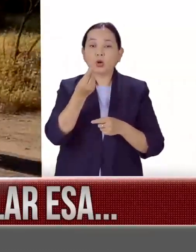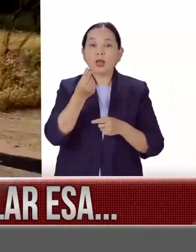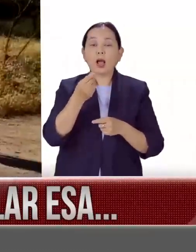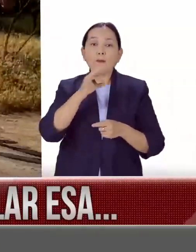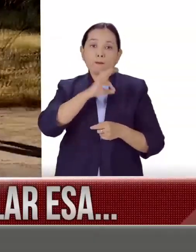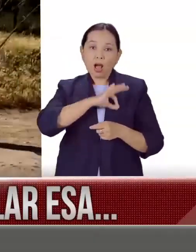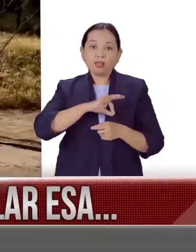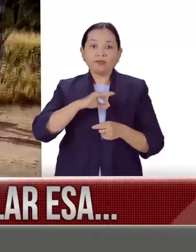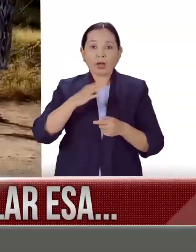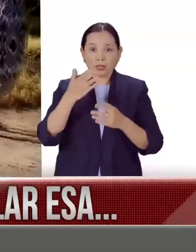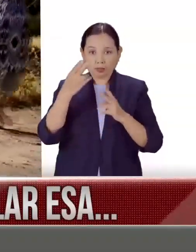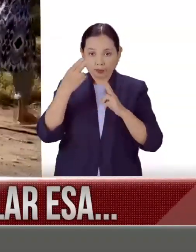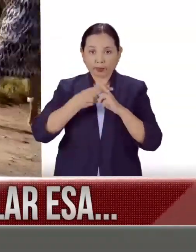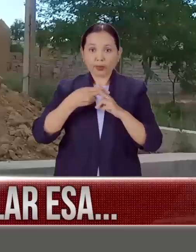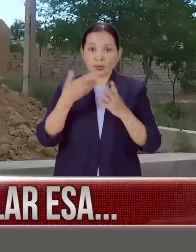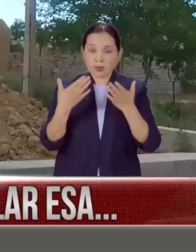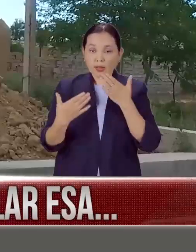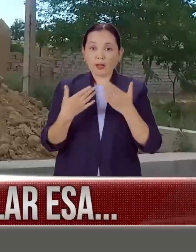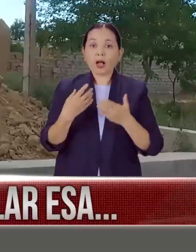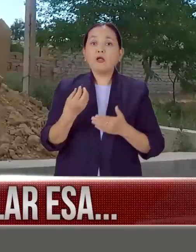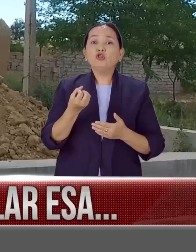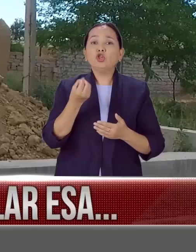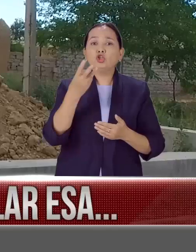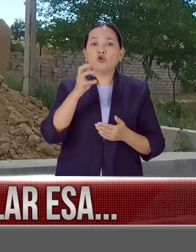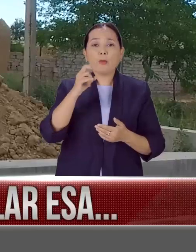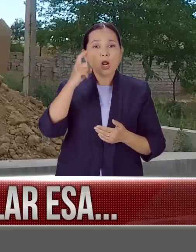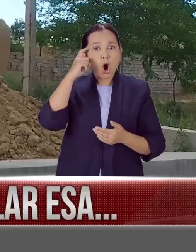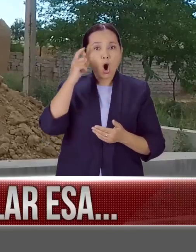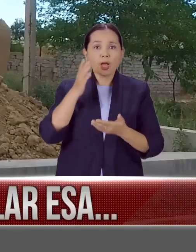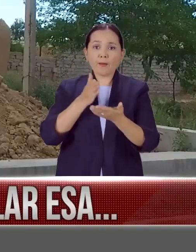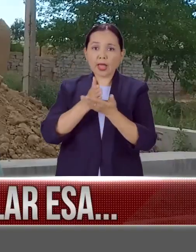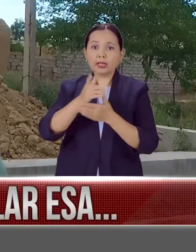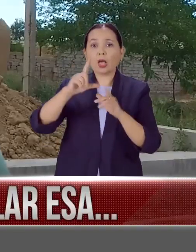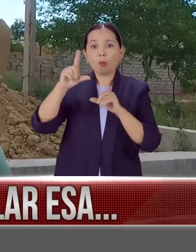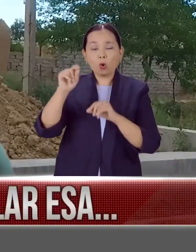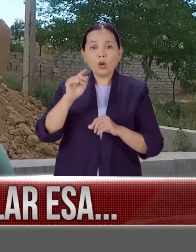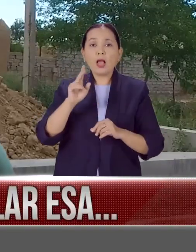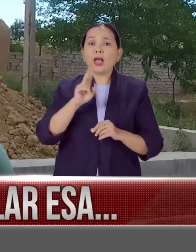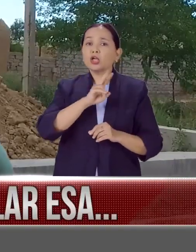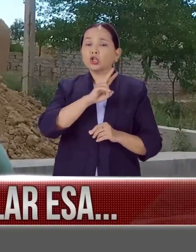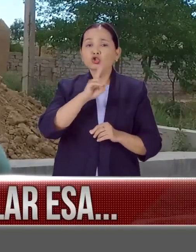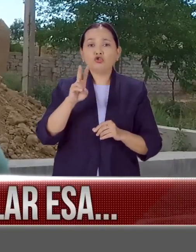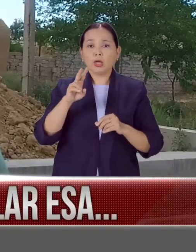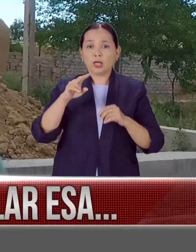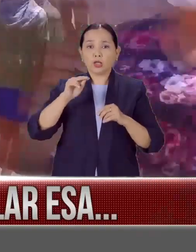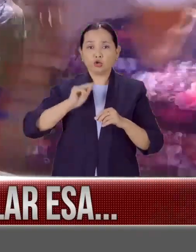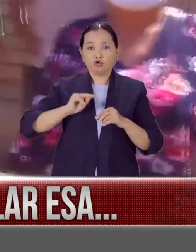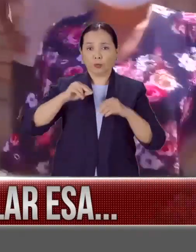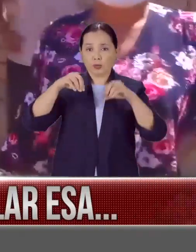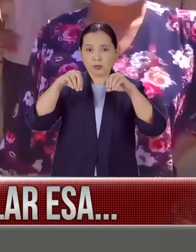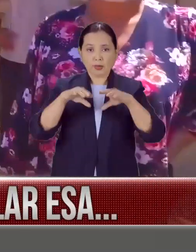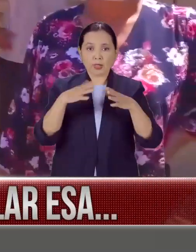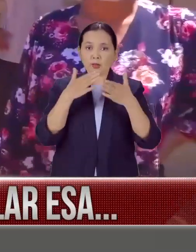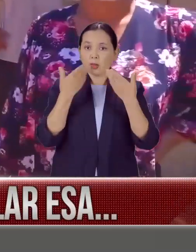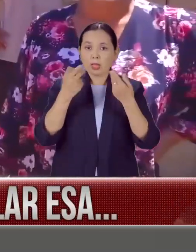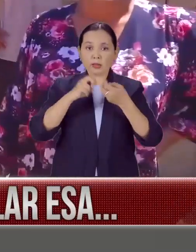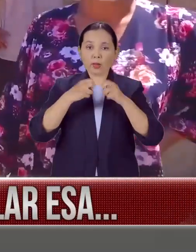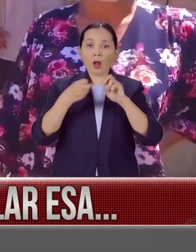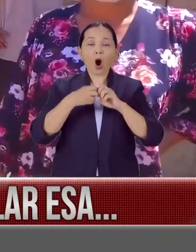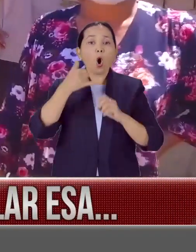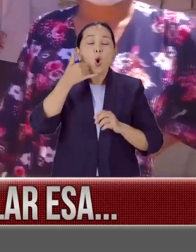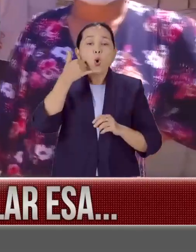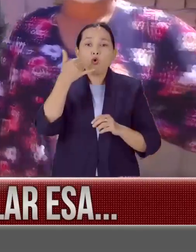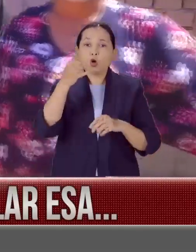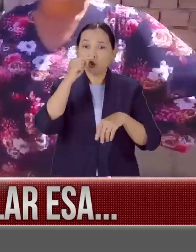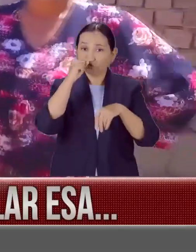summasidan manfaatdor bo'lishmasa yaxshi. Necha marta hokimiyatga borgan bo'lsak, hech ham ishimiz bitmaydi. Mas'ul vakillarga qo'ng'iroq